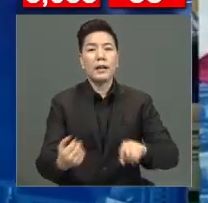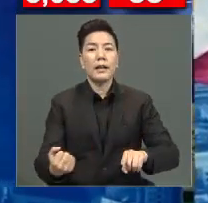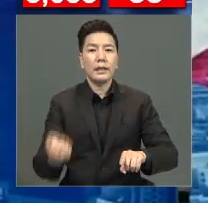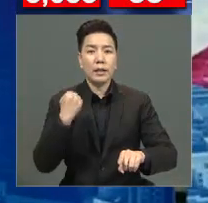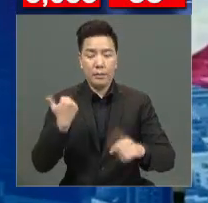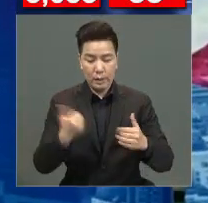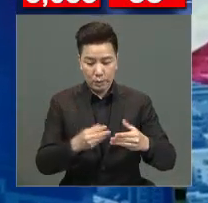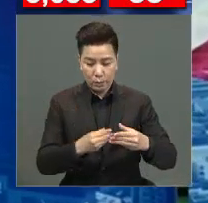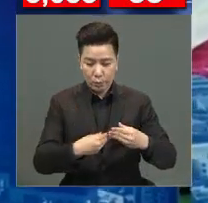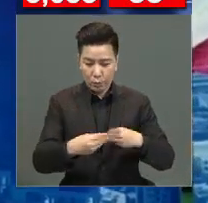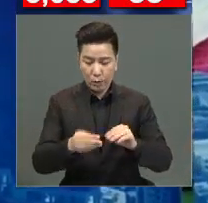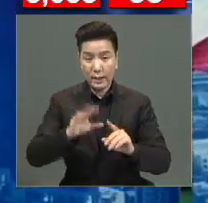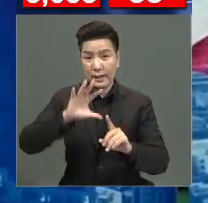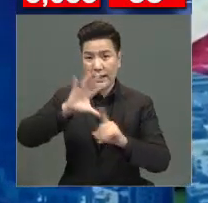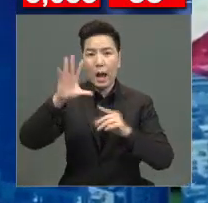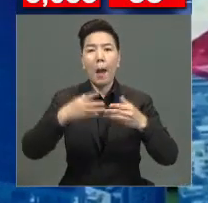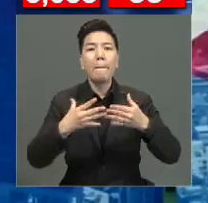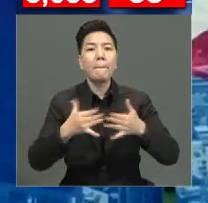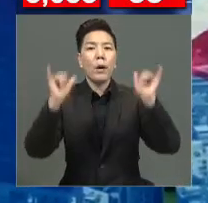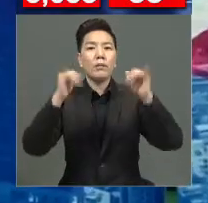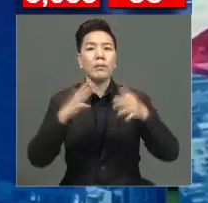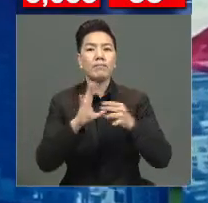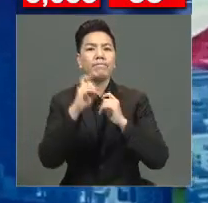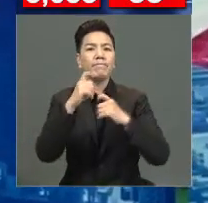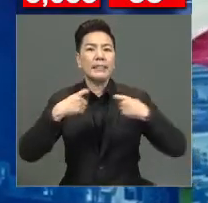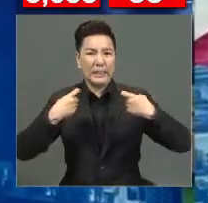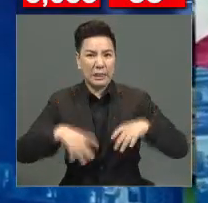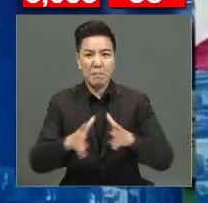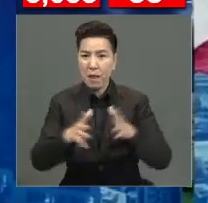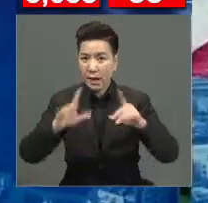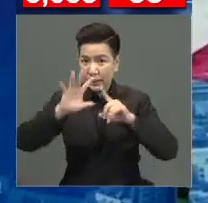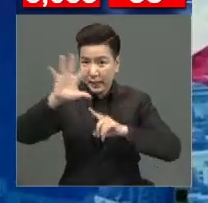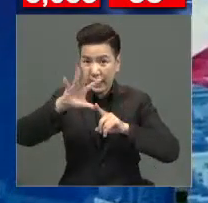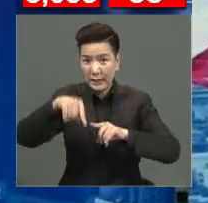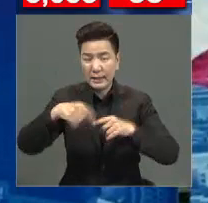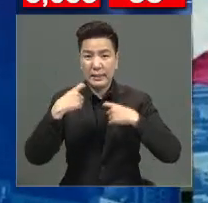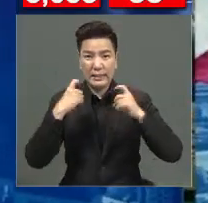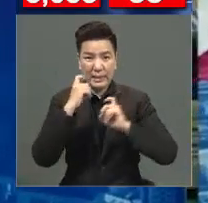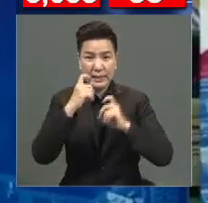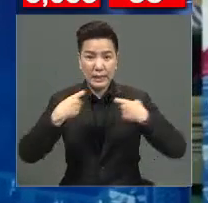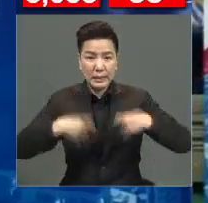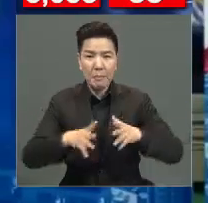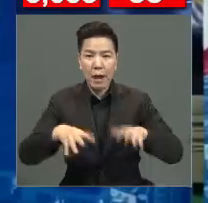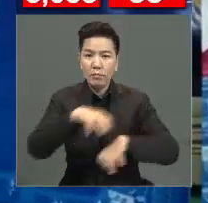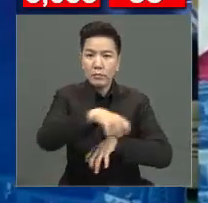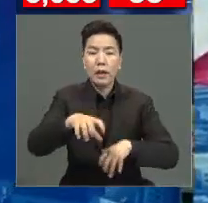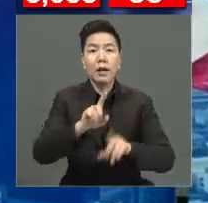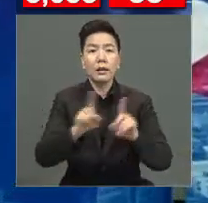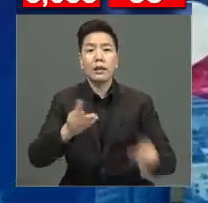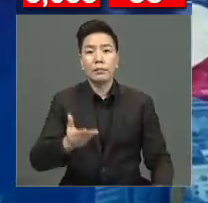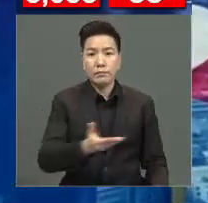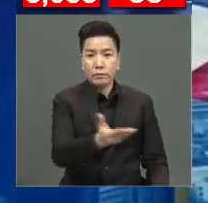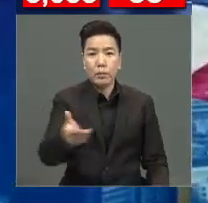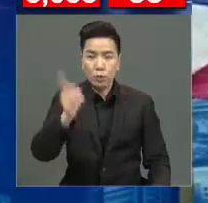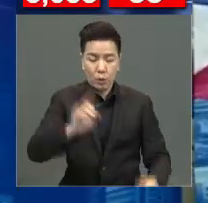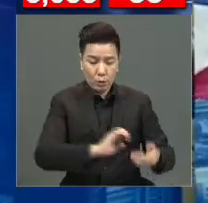การผ่อนคลายมาตรการระดับที่ห้าซึ่งมีความเสี่ยงค่อนข้างมากแต่ทั้งนี้ทั้งนั้นก็ขึ้นอยู่กับความร่วมมือของพวกเราทุกค